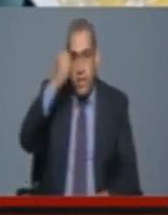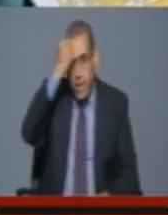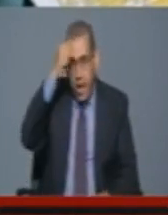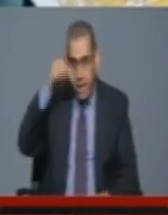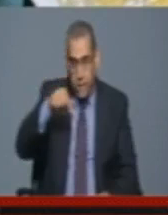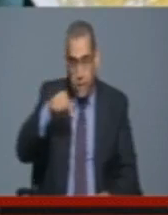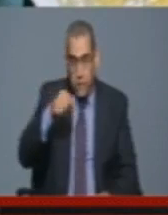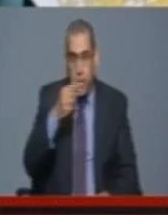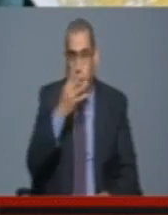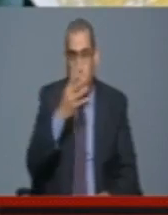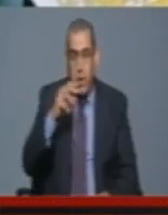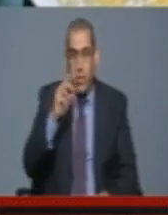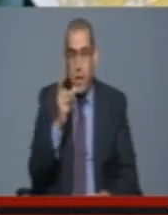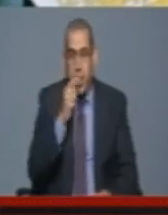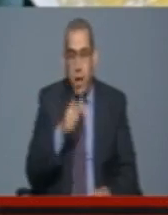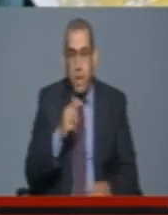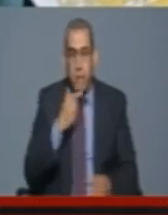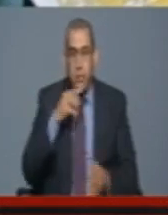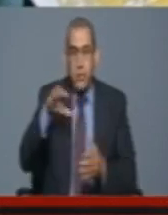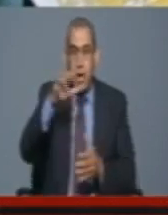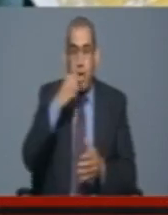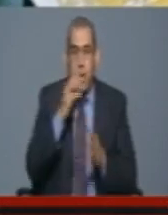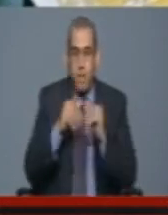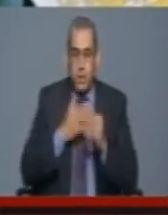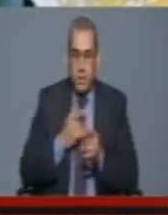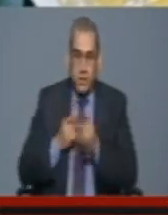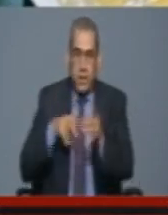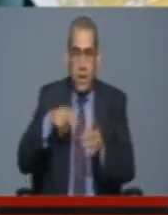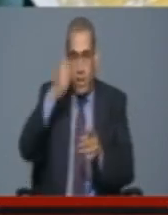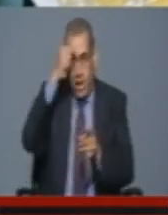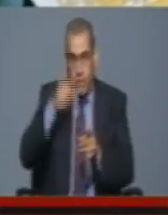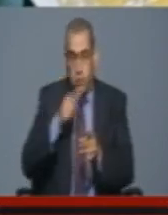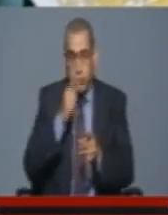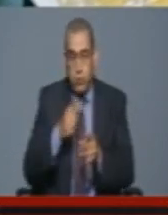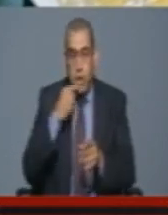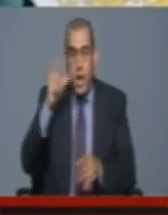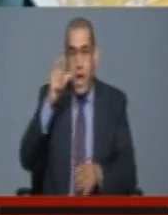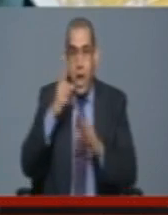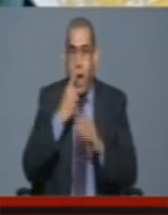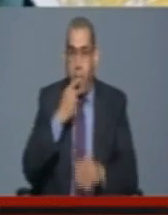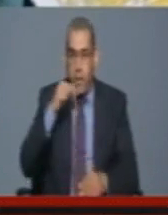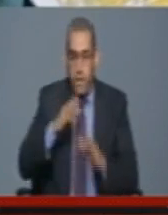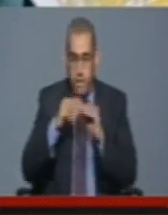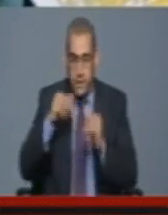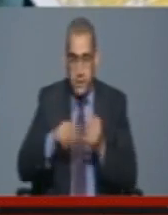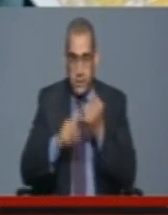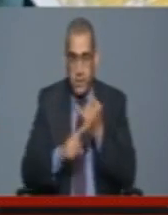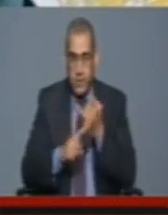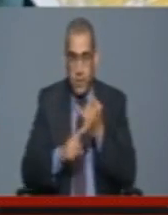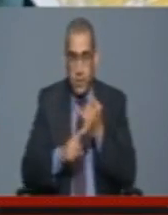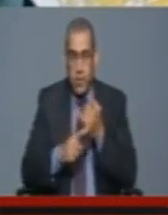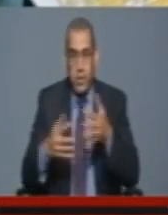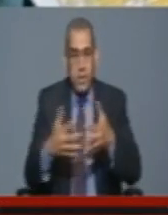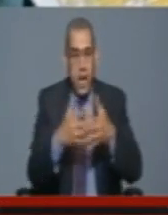8,400 طن قدمتها الدولة المصرية من خلال الهلال الأحمر المصري والتحالف